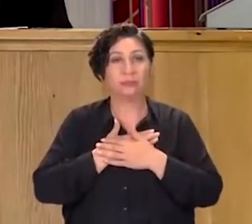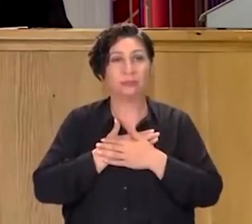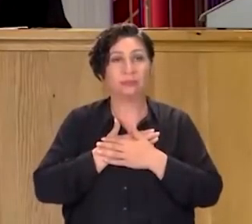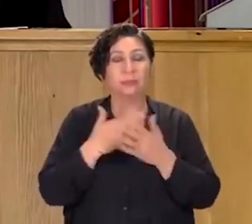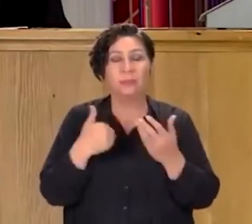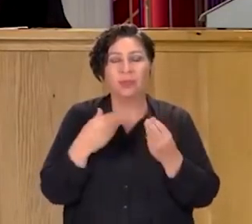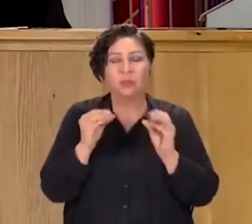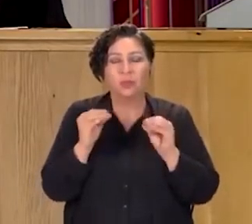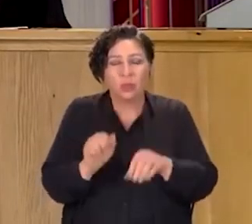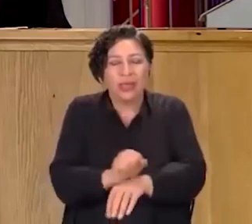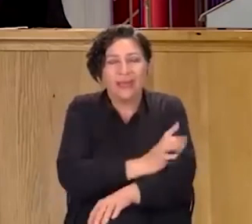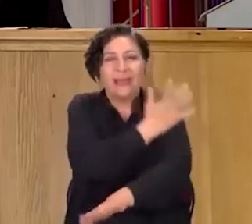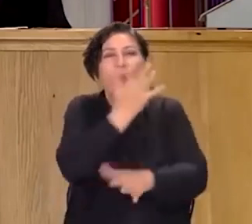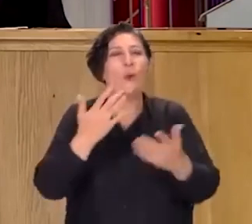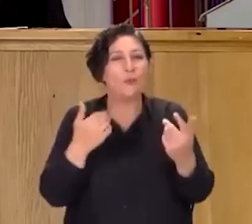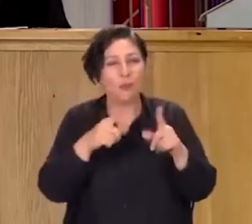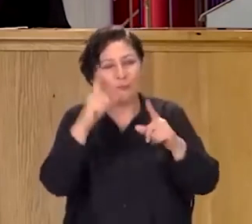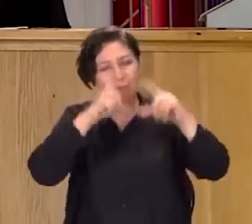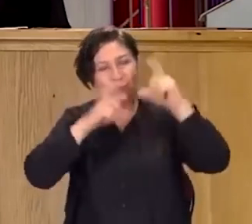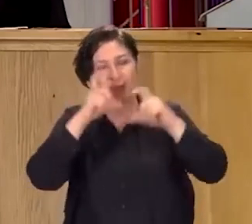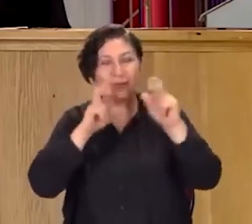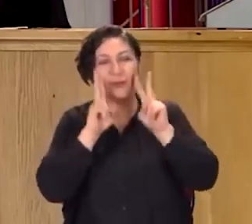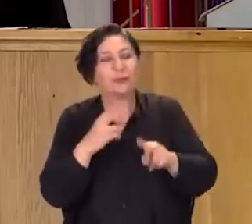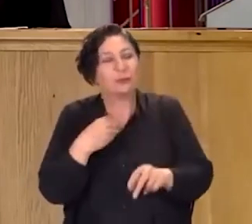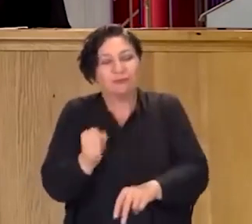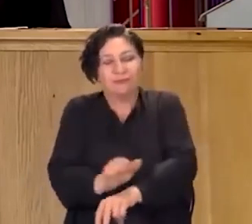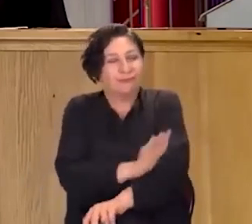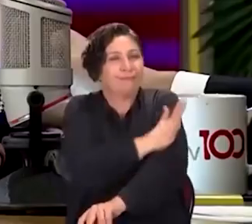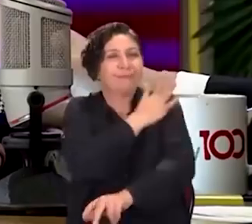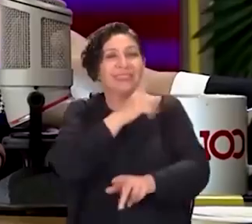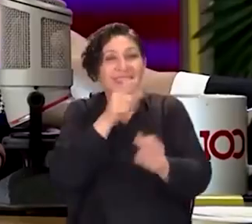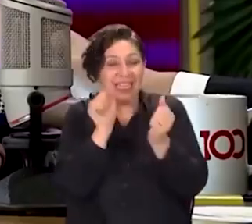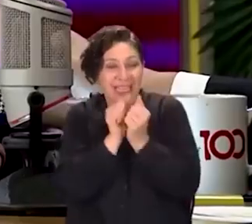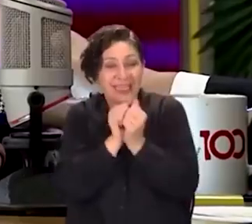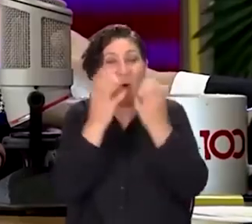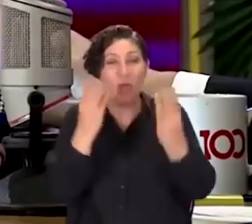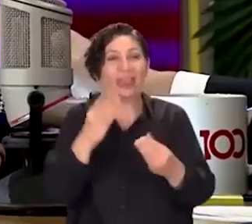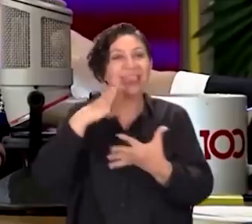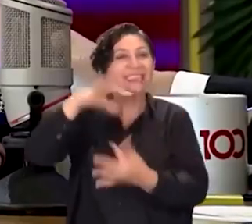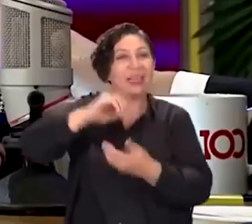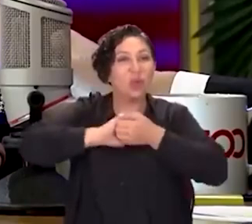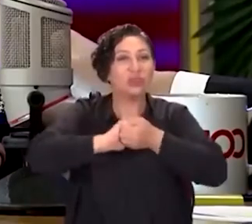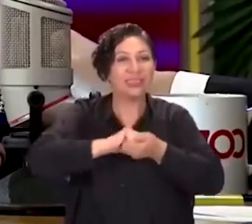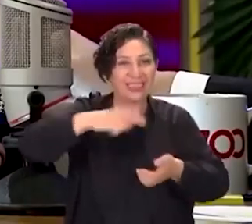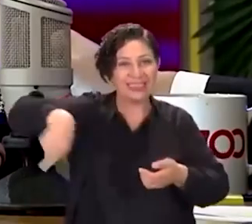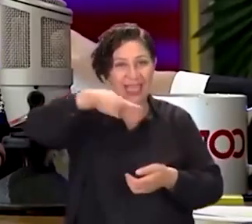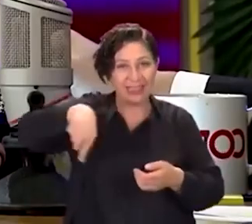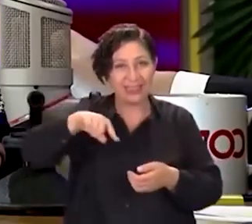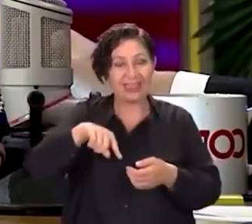Ben çok etkileniyorum o fotoğraflardan. Çok etkileniyorum yani senin yanında olan insanlardan.